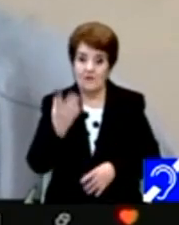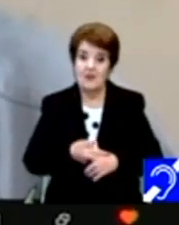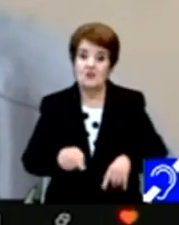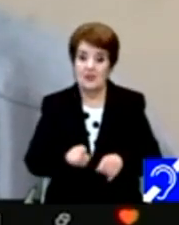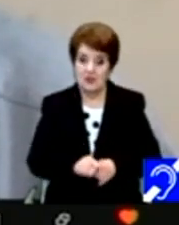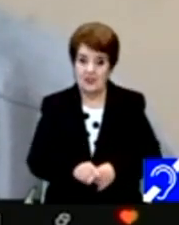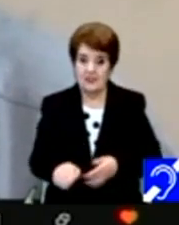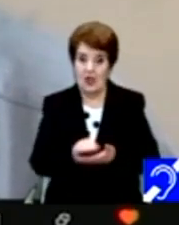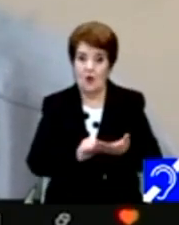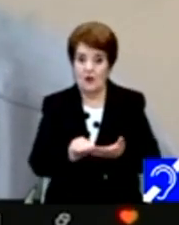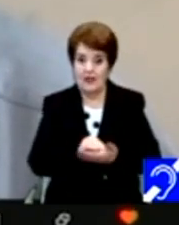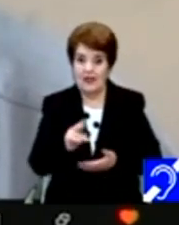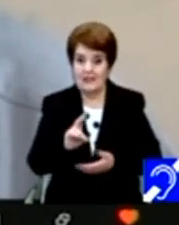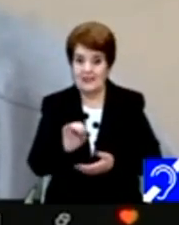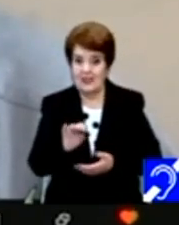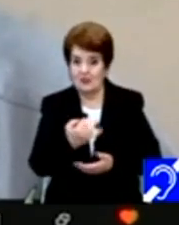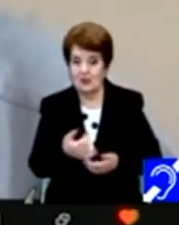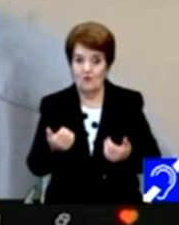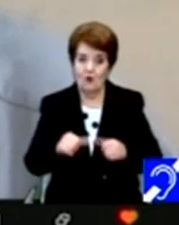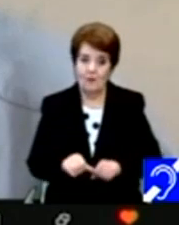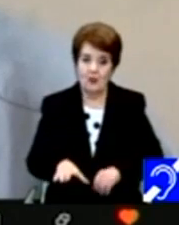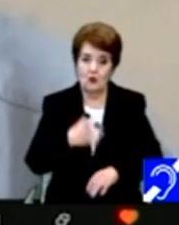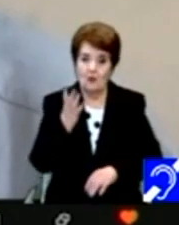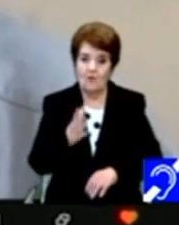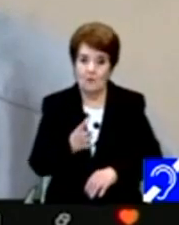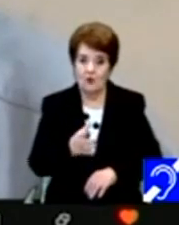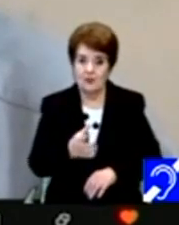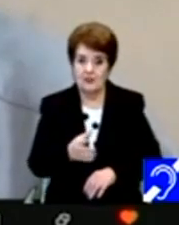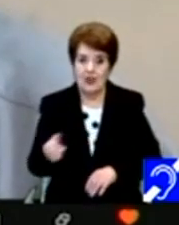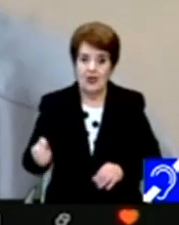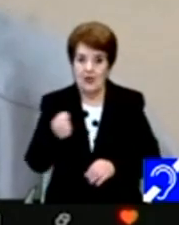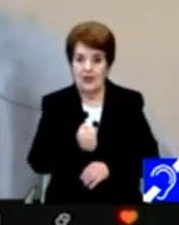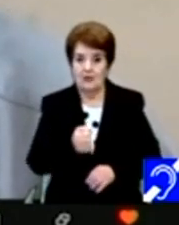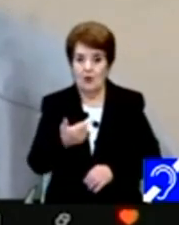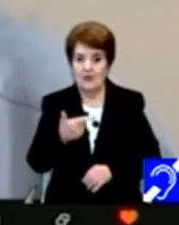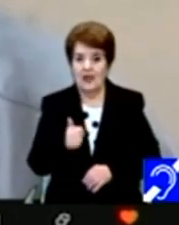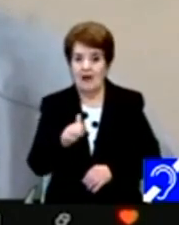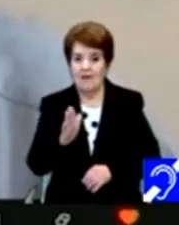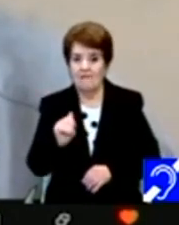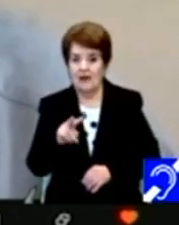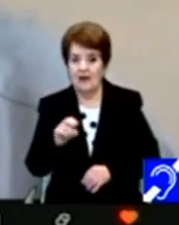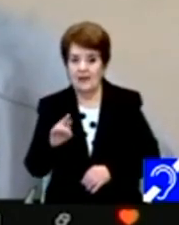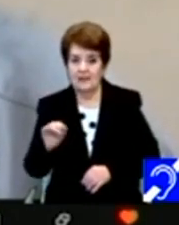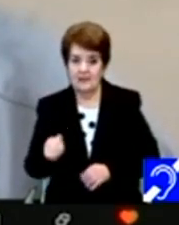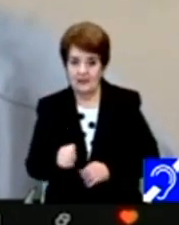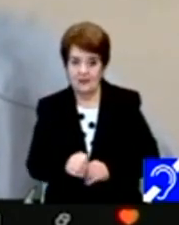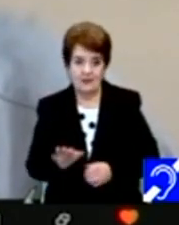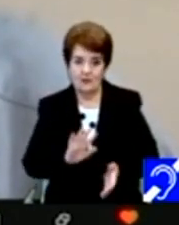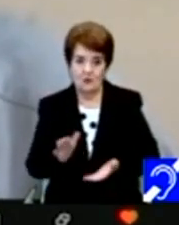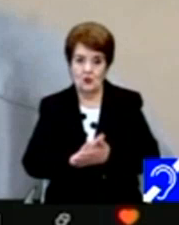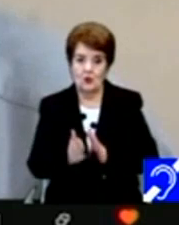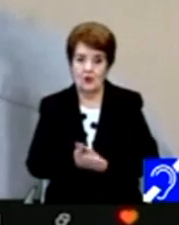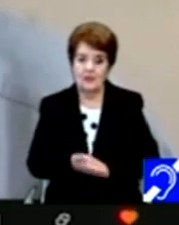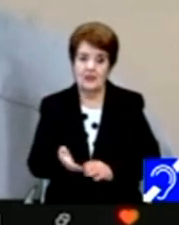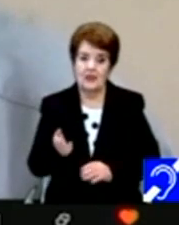un exercițiu butaforic sau unul formal, cum a fost în cazul desemnării doamnei Gavriliță, nu putem exclude situația